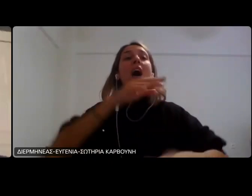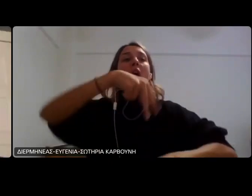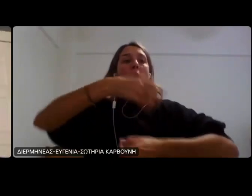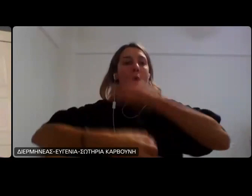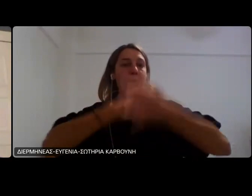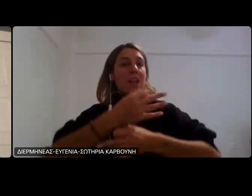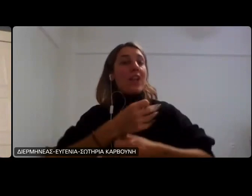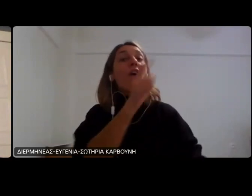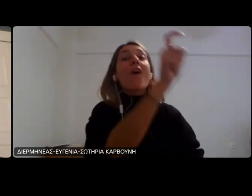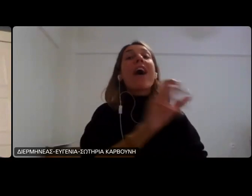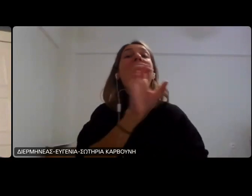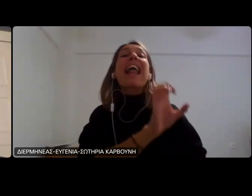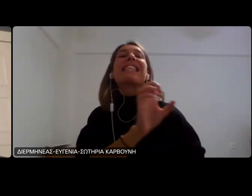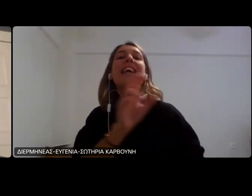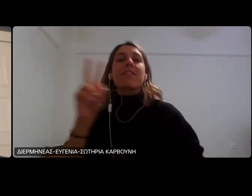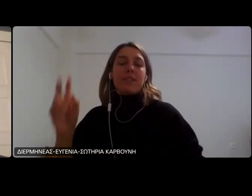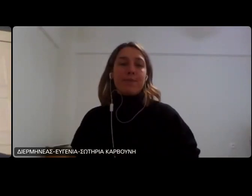Ελισάβετ Πανταβαρίνη.